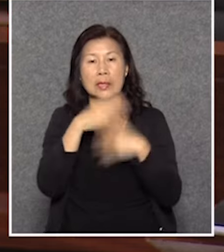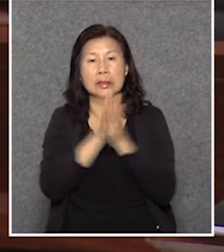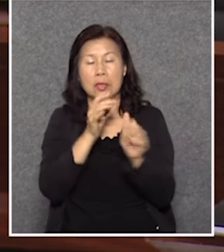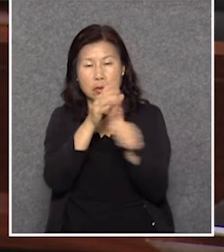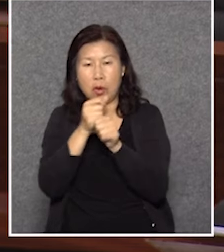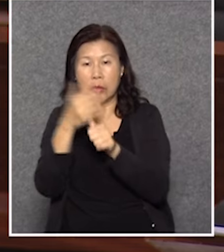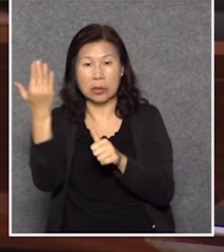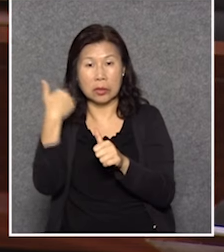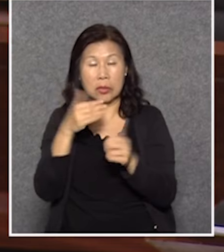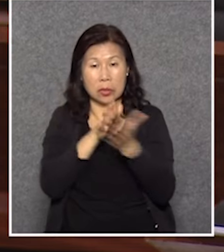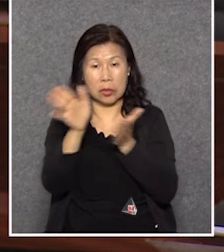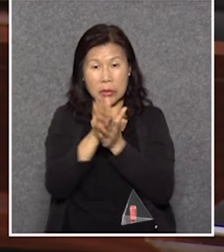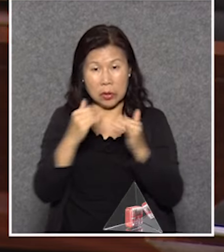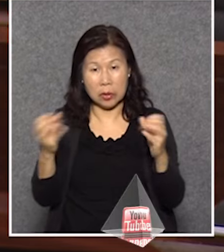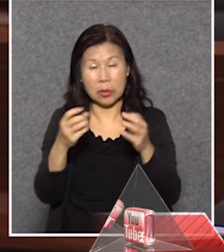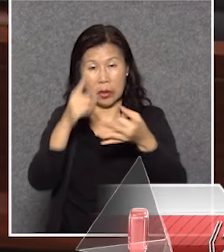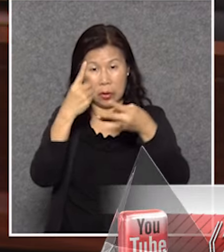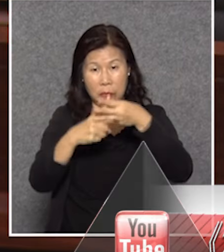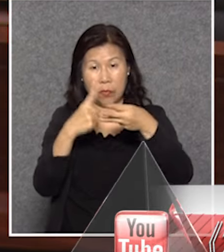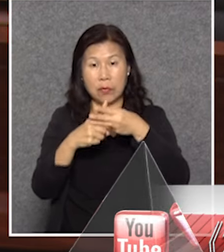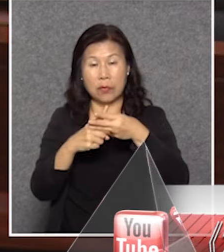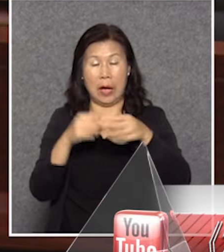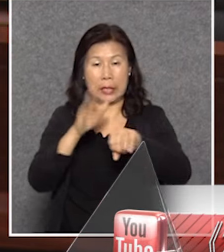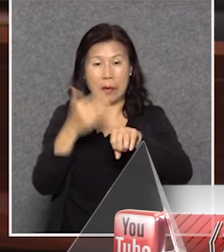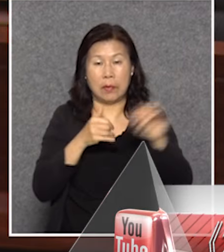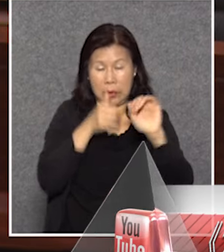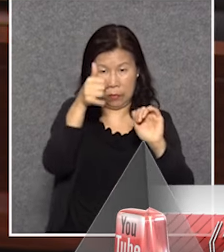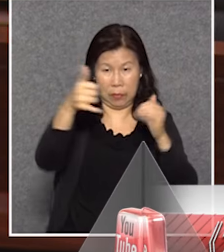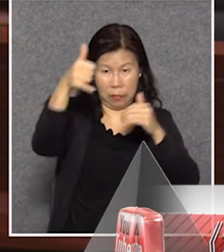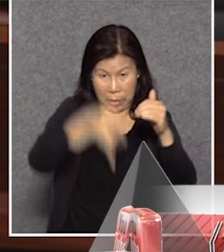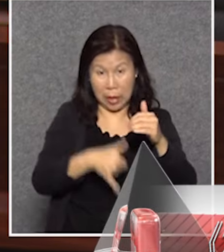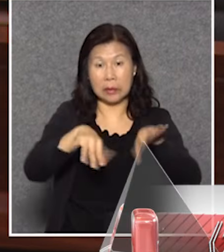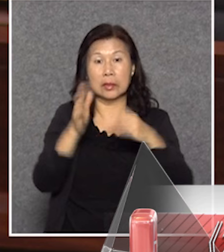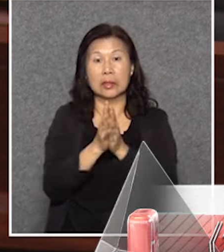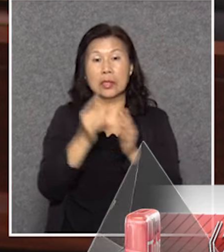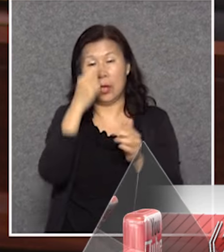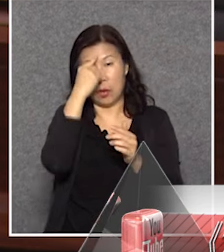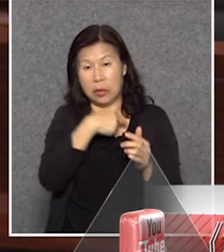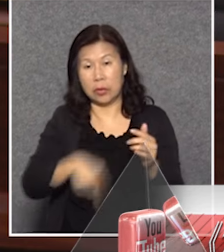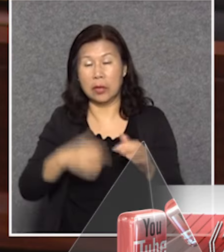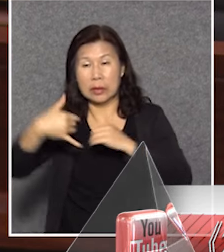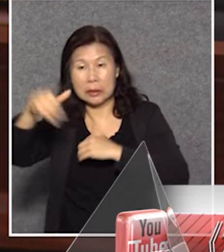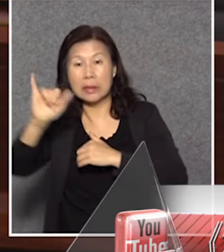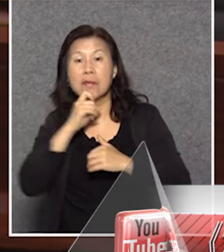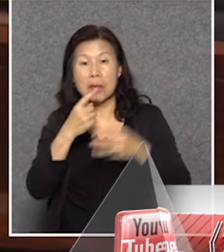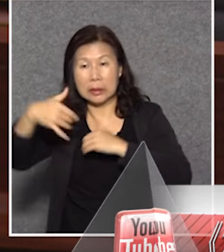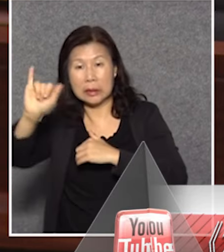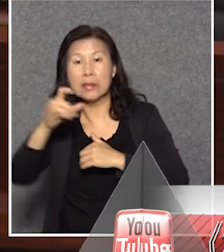上次流會呢，明明是王國興議員及時回入議會，長毛走出去，他竟然可以說王國興走